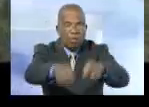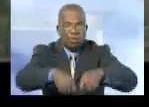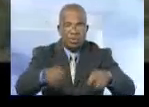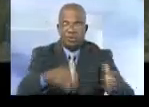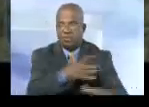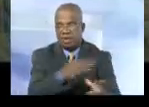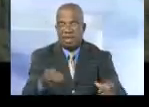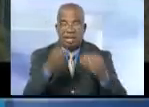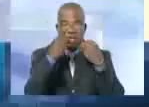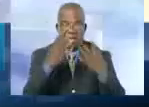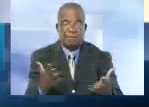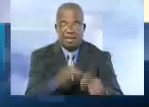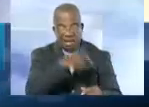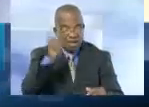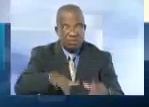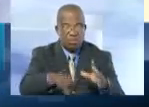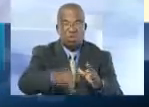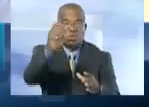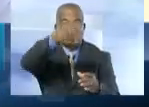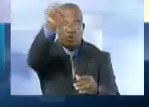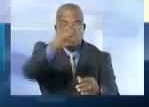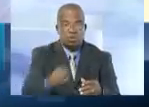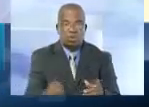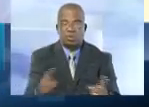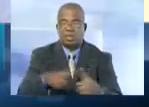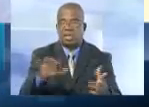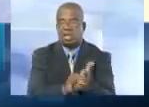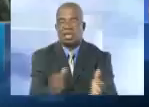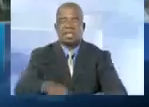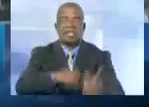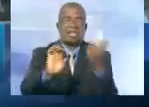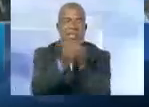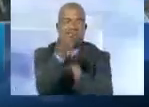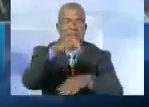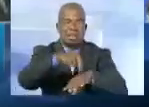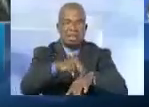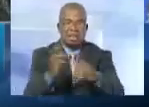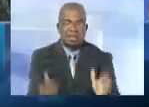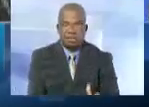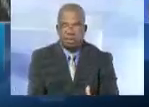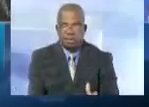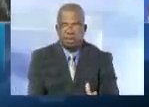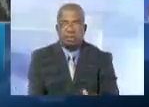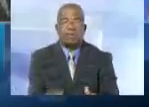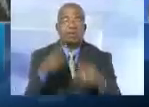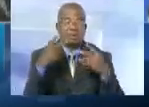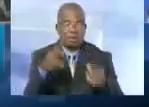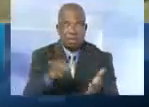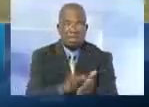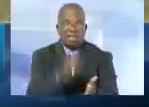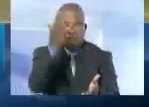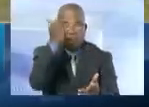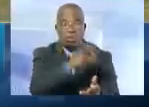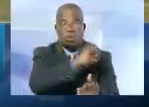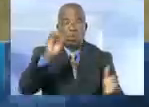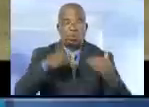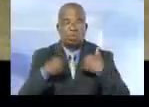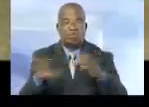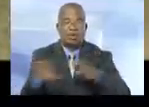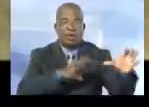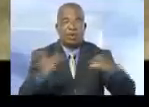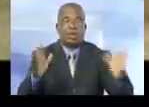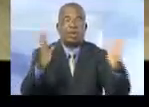plantations non encore en production, entend permettre à la société de développement des forêts sous défaut de procéder à leur réhabilitation pour une